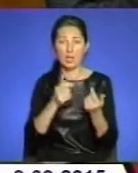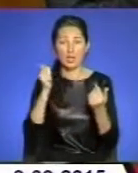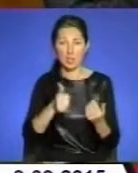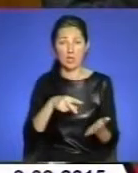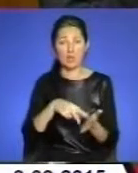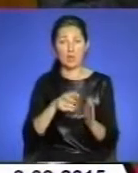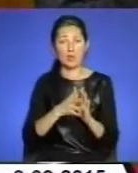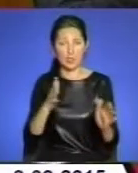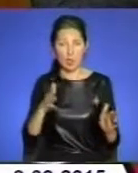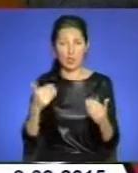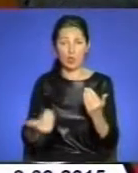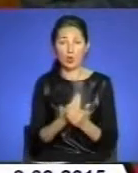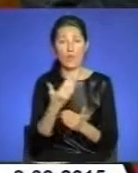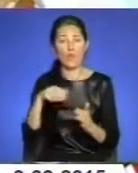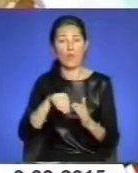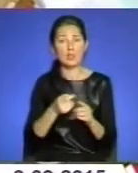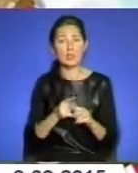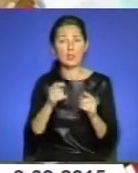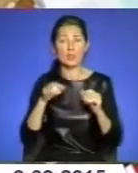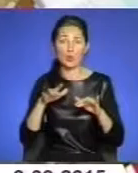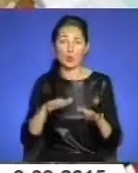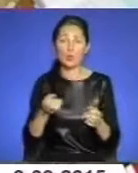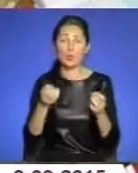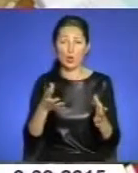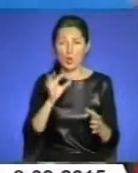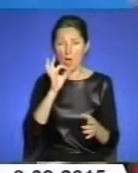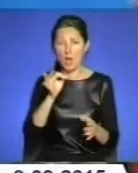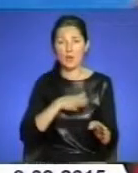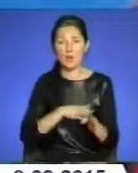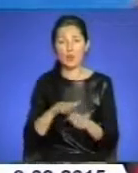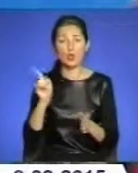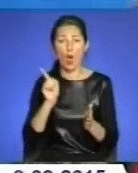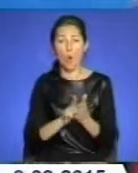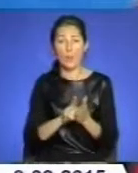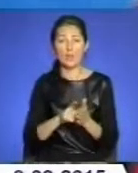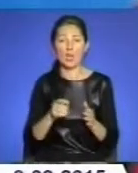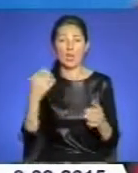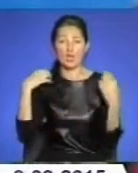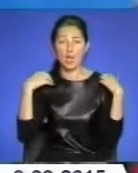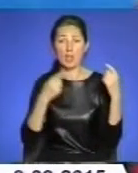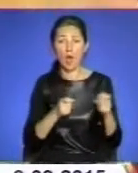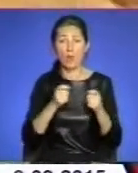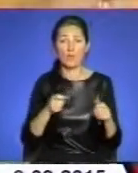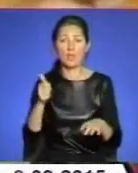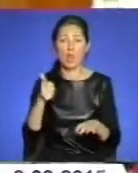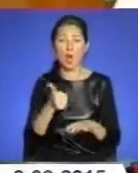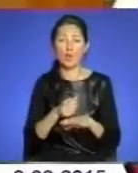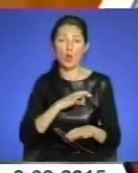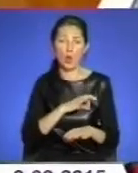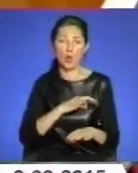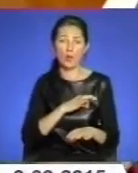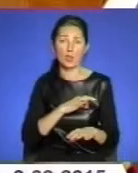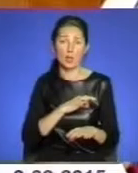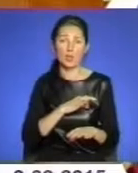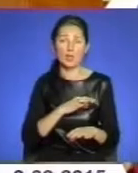ці процедури спрощують, каже виконуюча обов'язків начальника Головного управління юстиції в області Тетяна Вовк. Проте не виключають